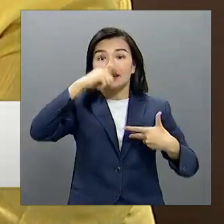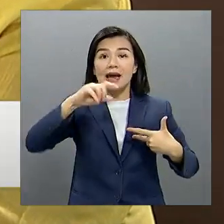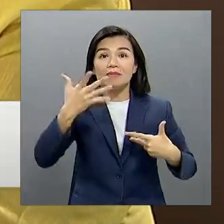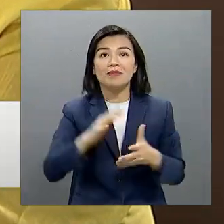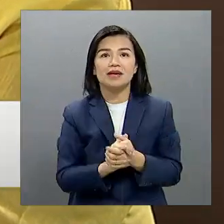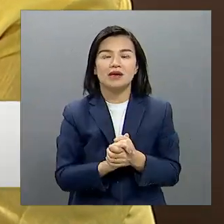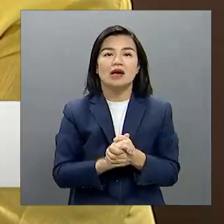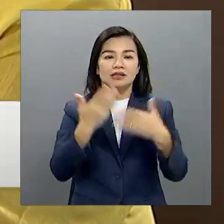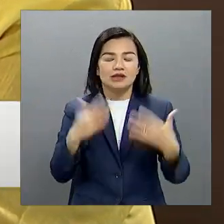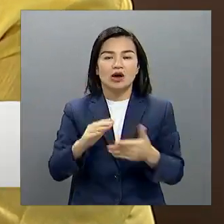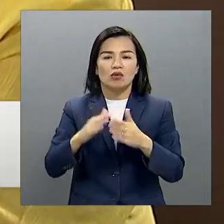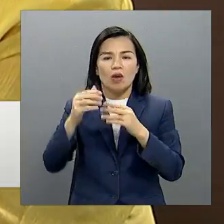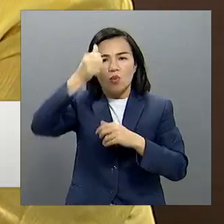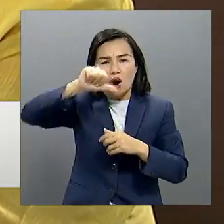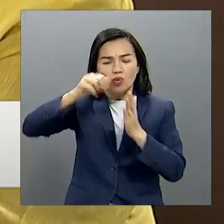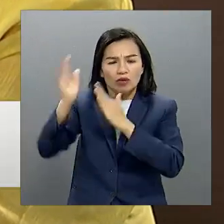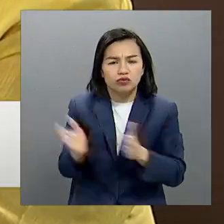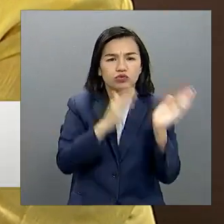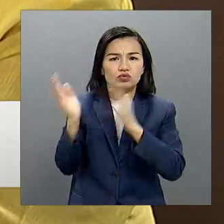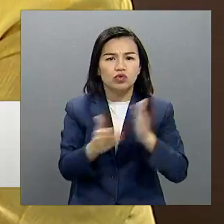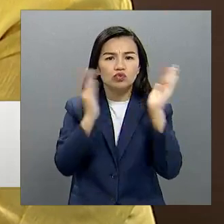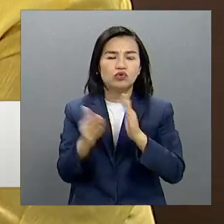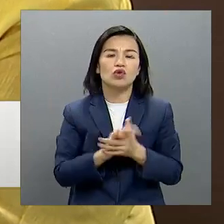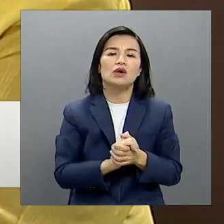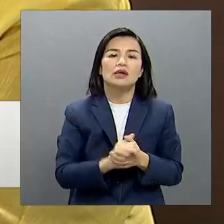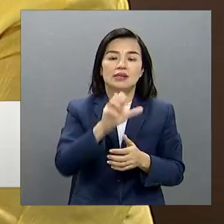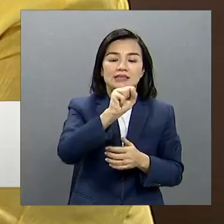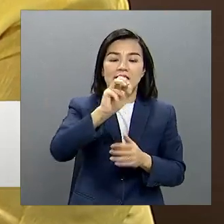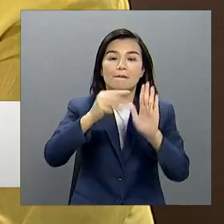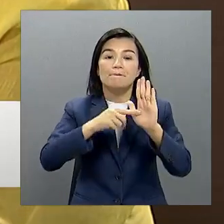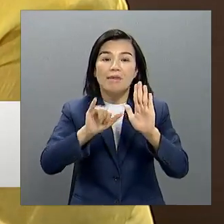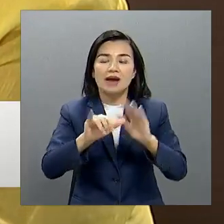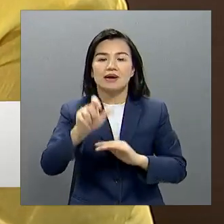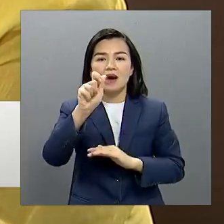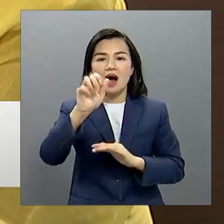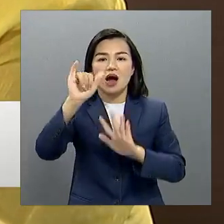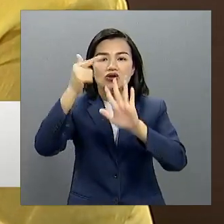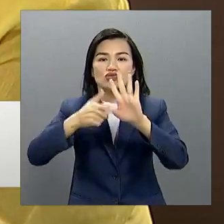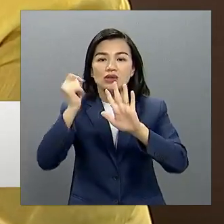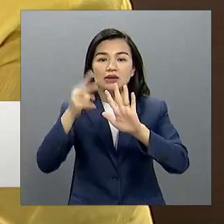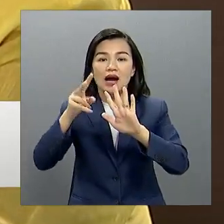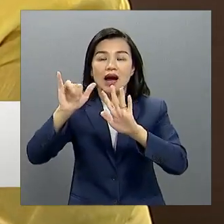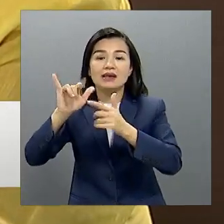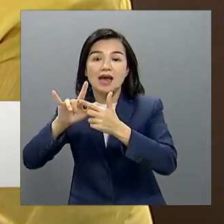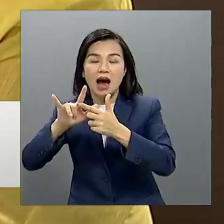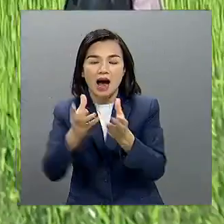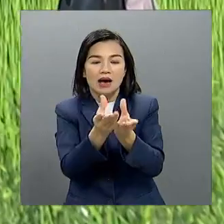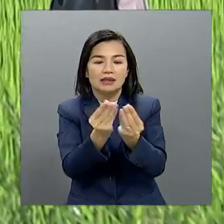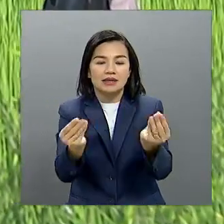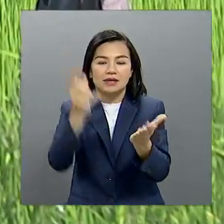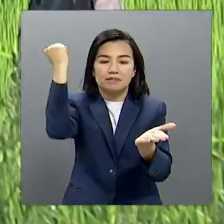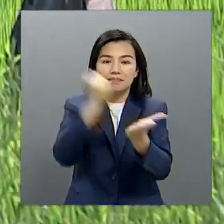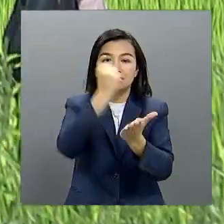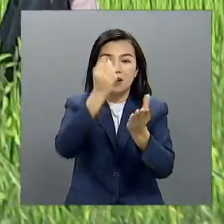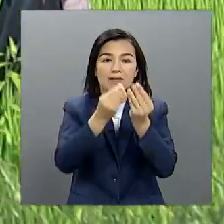คะท่านเจ้าคุณหลวงบำรุงละมังได้จัดสร้างขึ้นมานะให้โฉนดที่ดินให้เราถักถัง